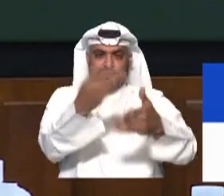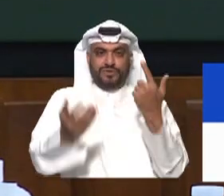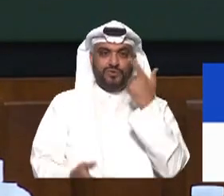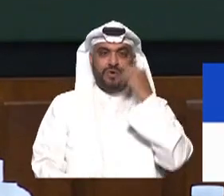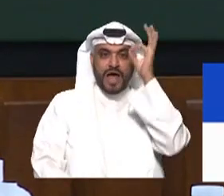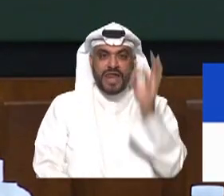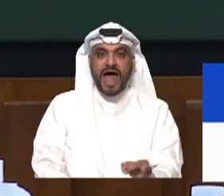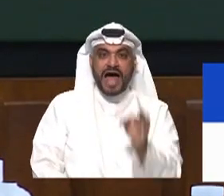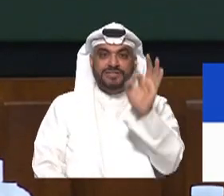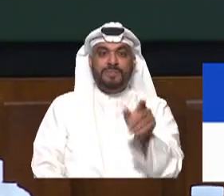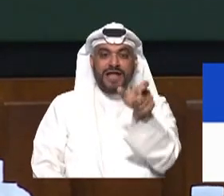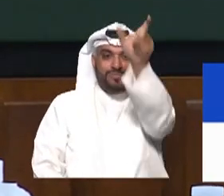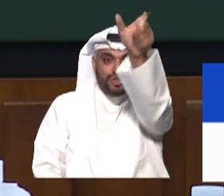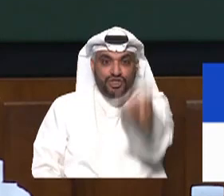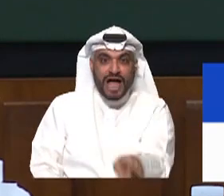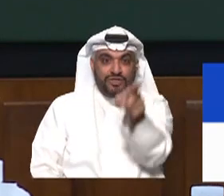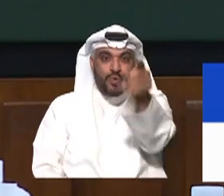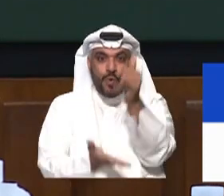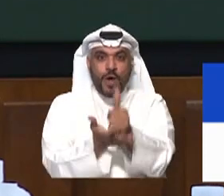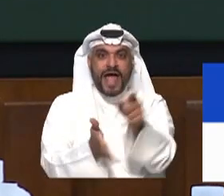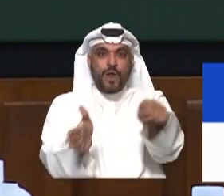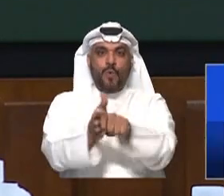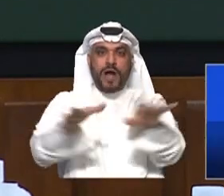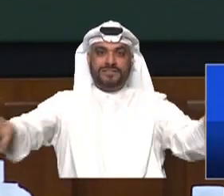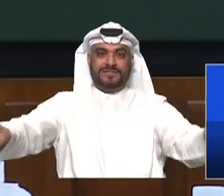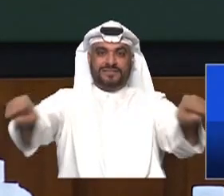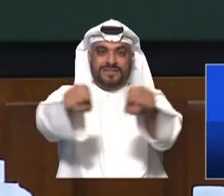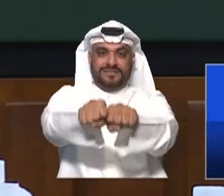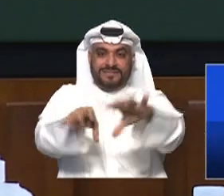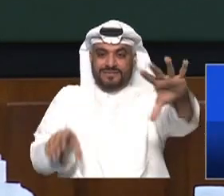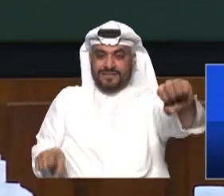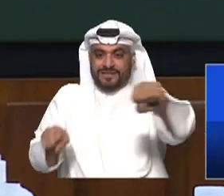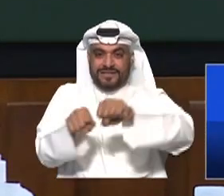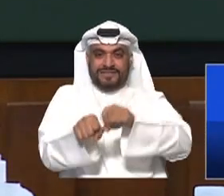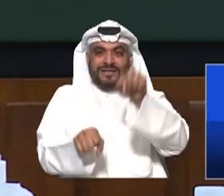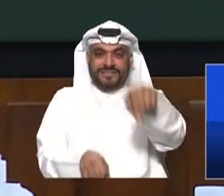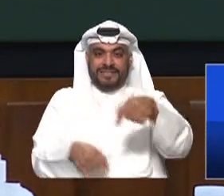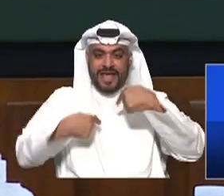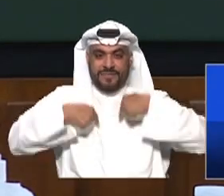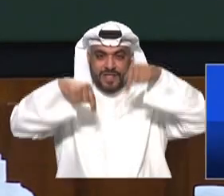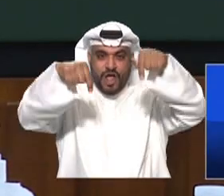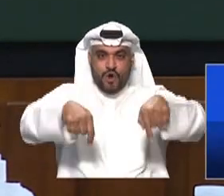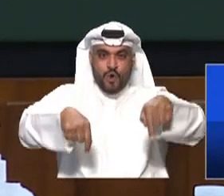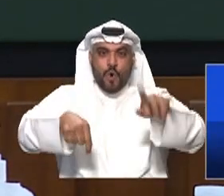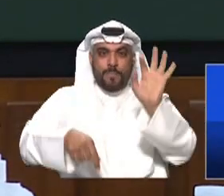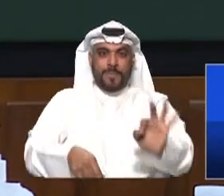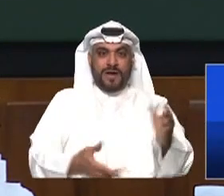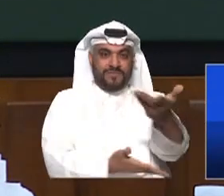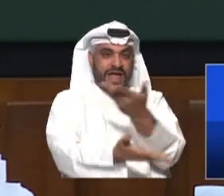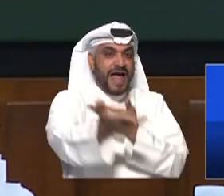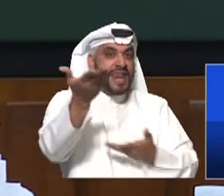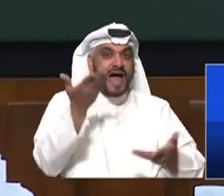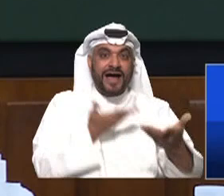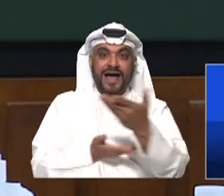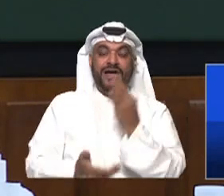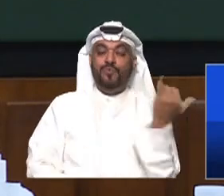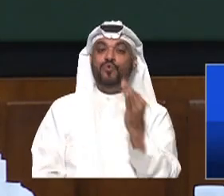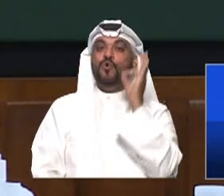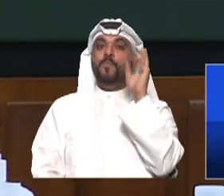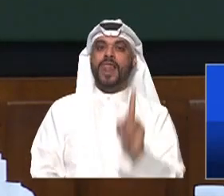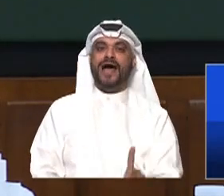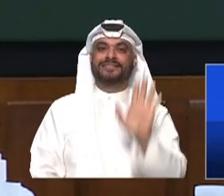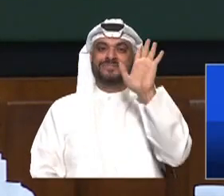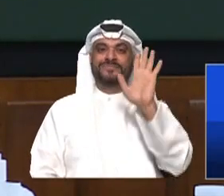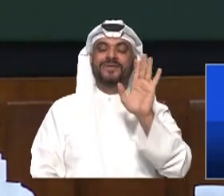وسيط ما بين المجلس البلدي والوزارات المعنية، وبالتالي اليوم إحنا يكون علاقتنا مباشرة وتفعيلا لنصوص القانون،